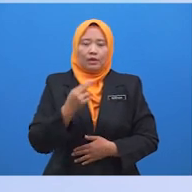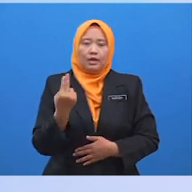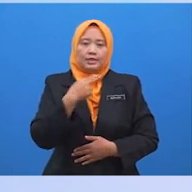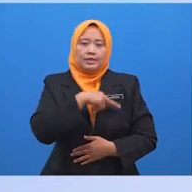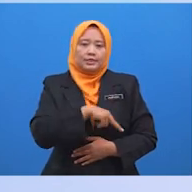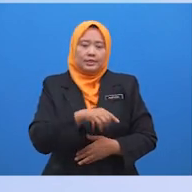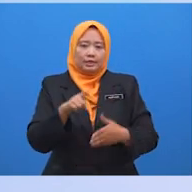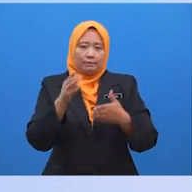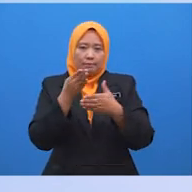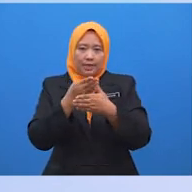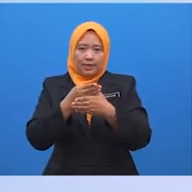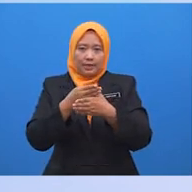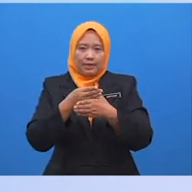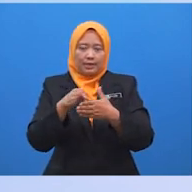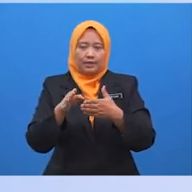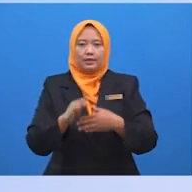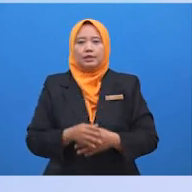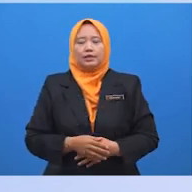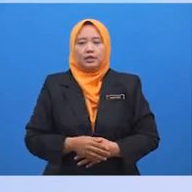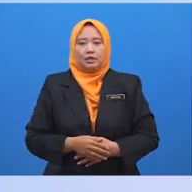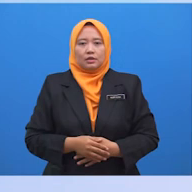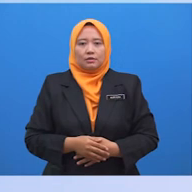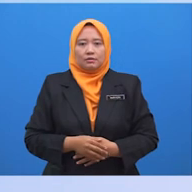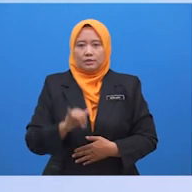bahagi kepada dua nilai tersebut ialah